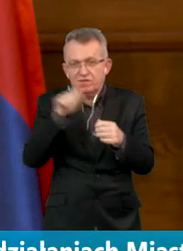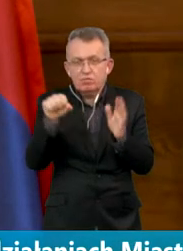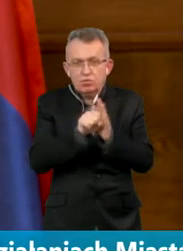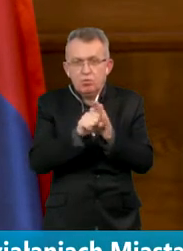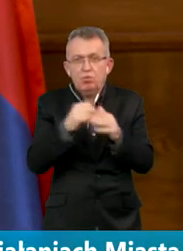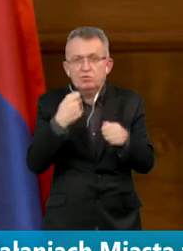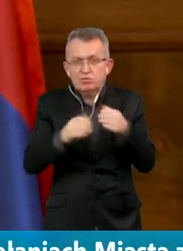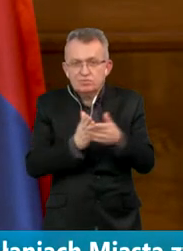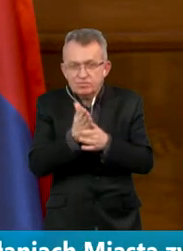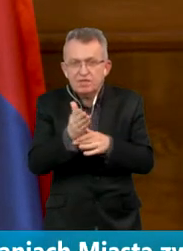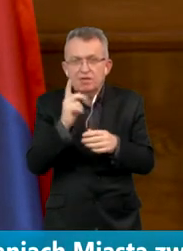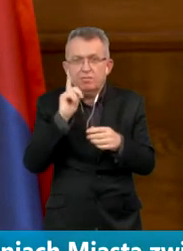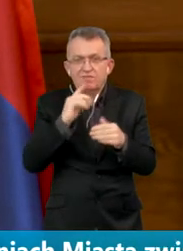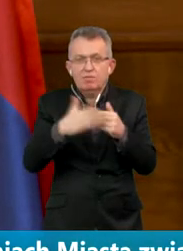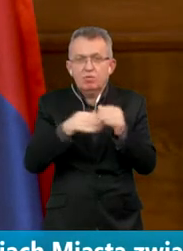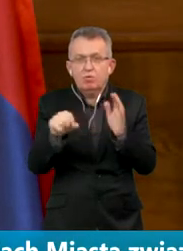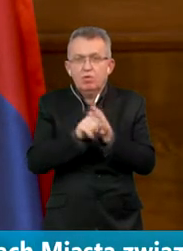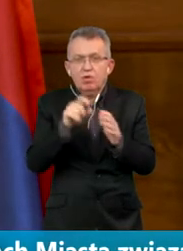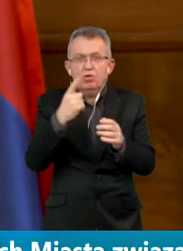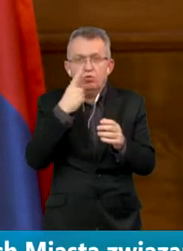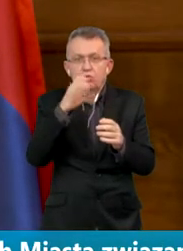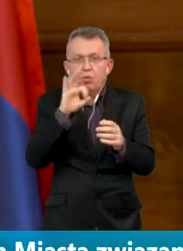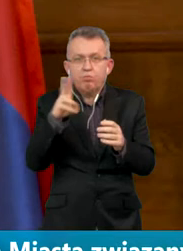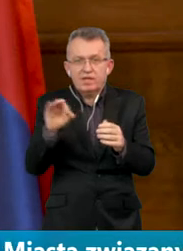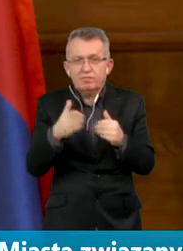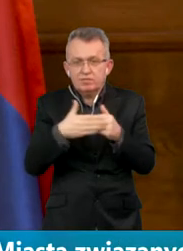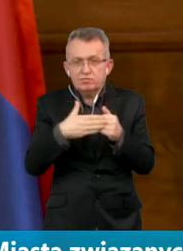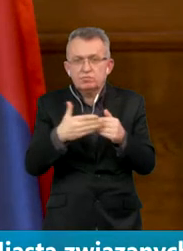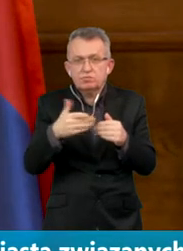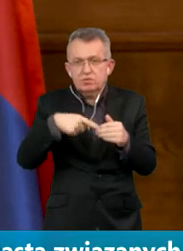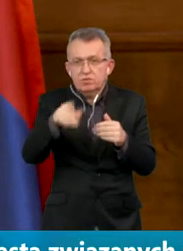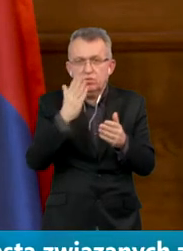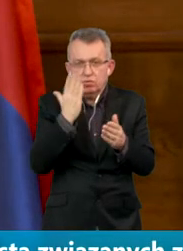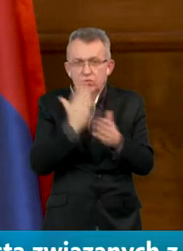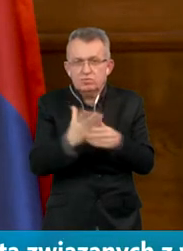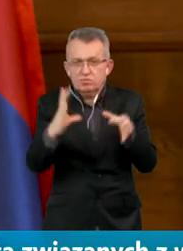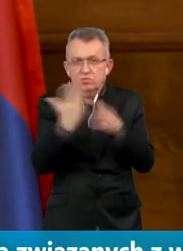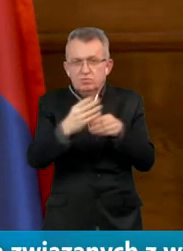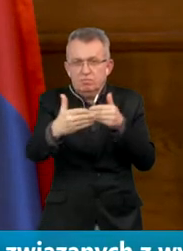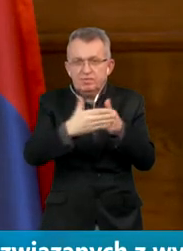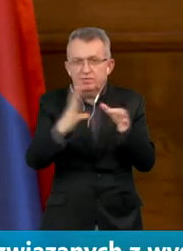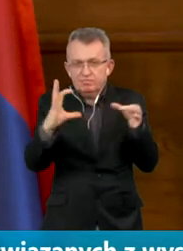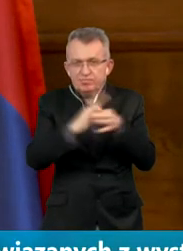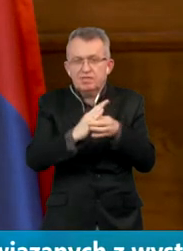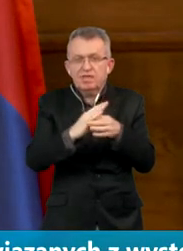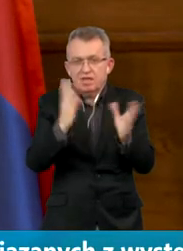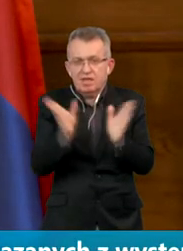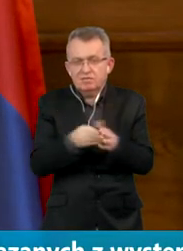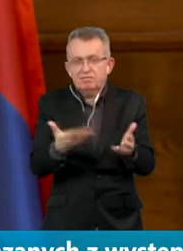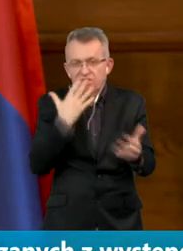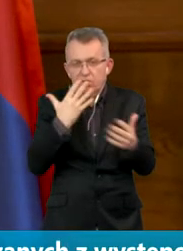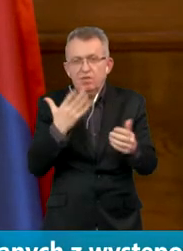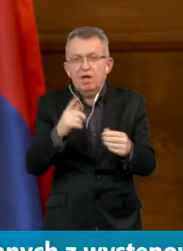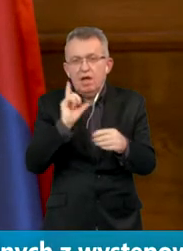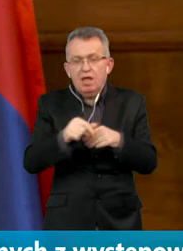wjeżdżamy szczególnie w kierunku gminy Dobra, w obszary, które tak naprawdę łączą się ze sobą w sposób funkcjonalny. Ale